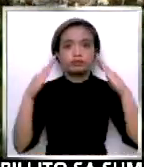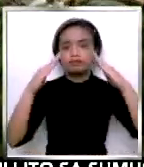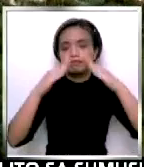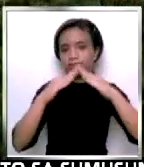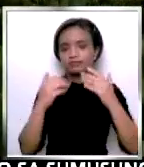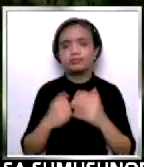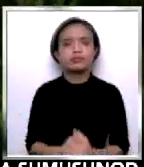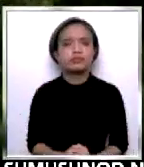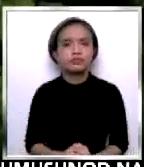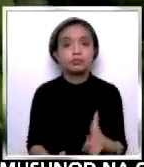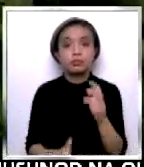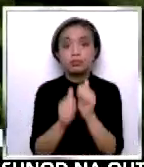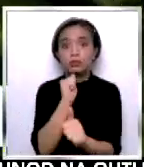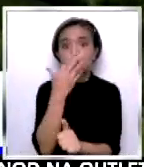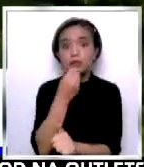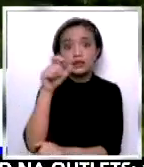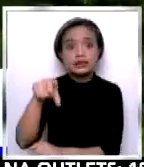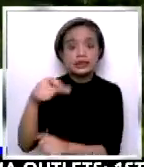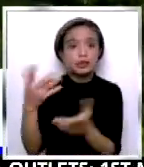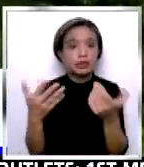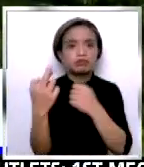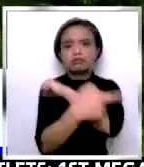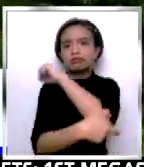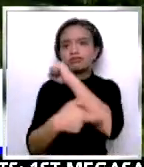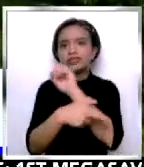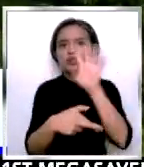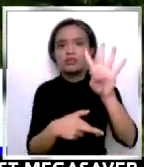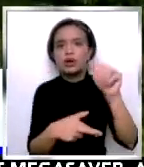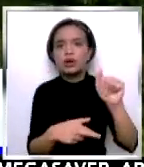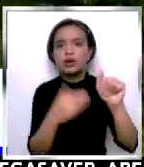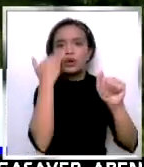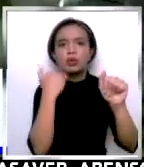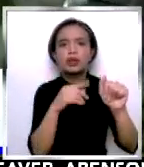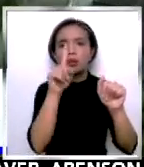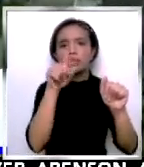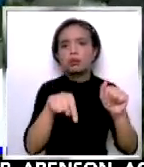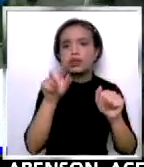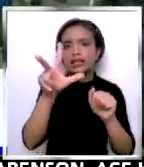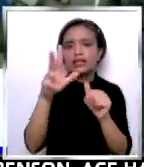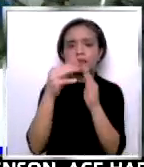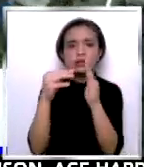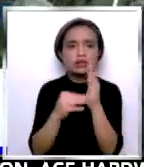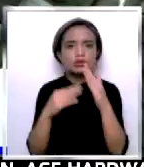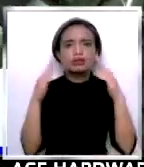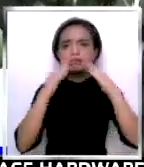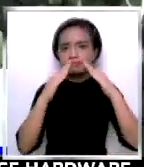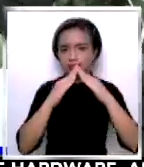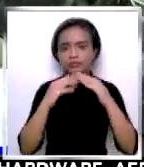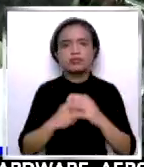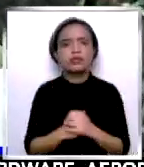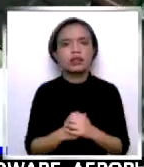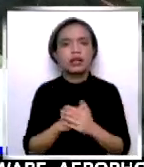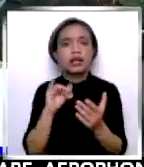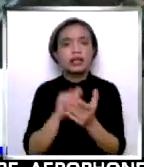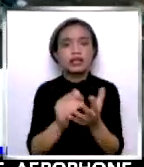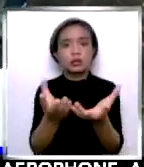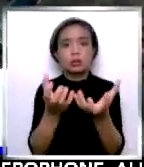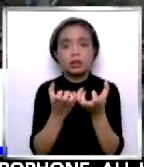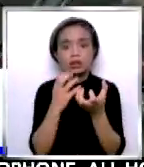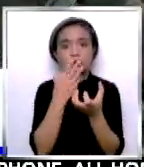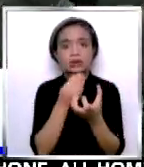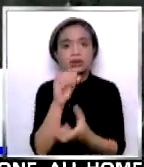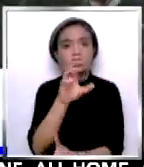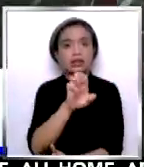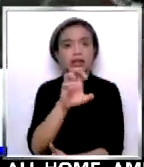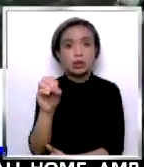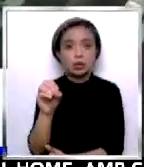Pinakamarami nangangailangan sa Region 4A na kulang ng 1.3 milyong pabahay. Ito ang naistugunan na isang executive order na